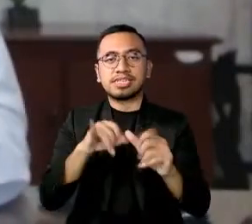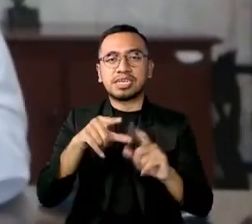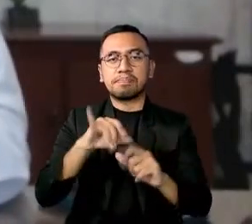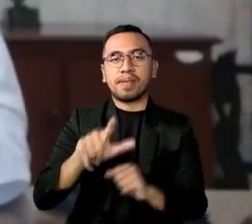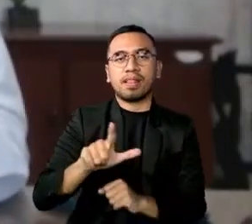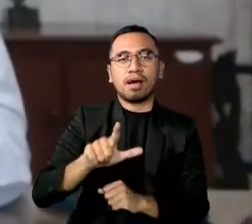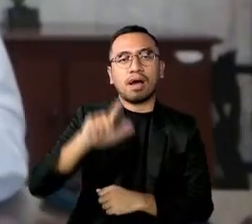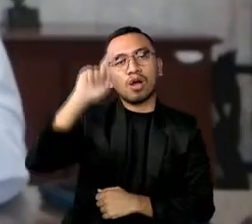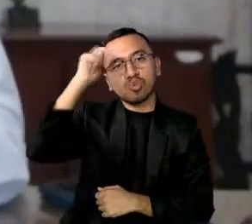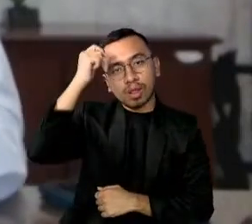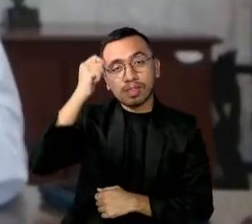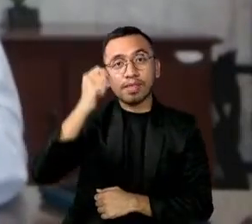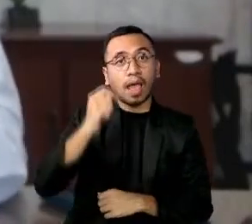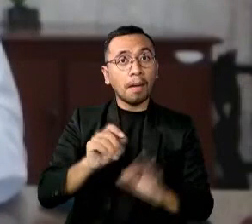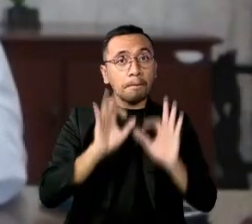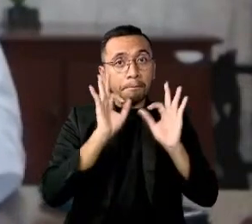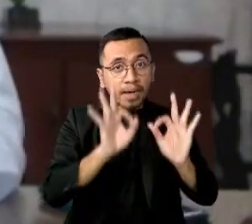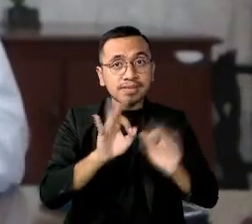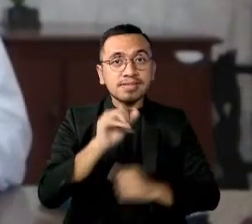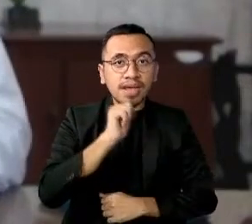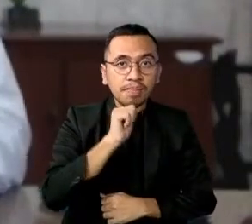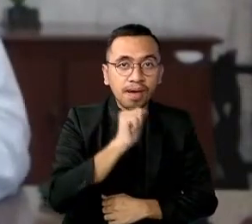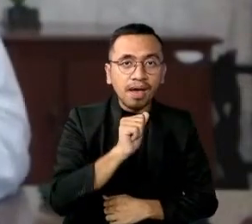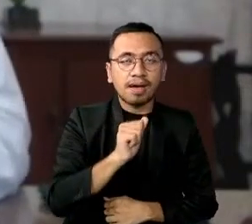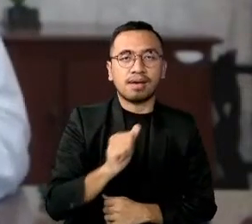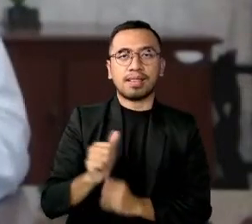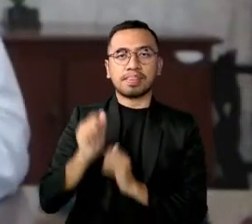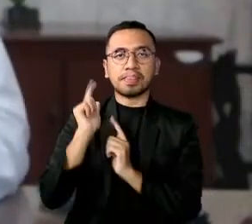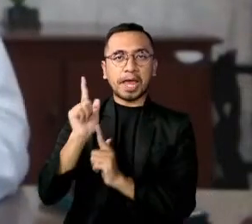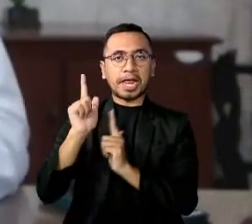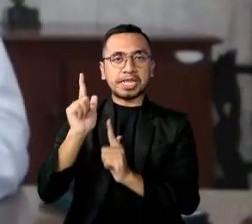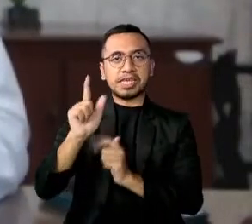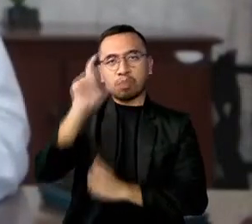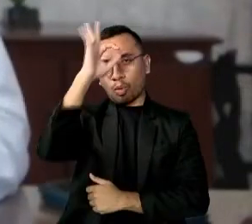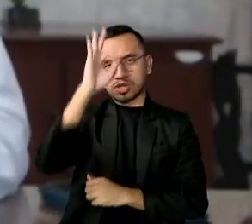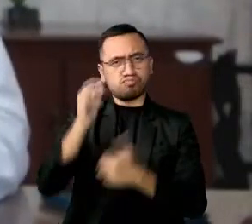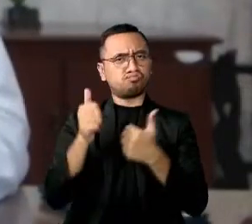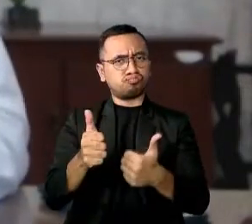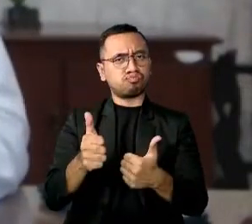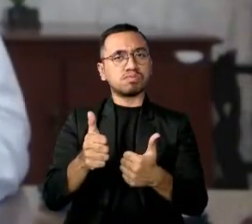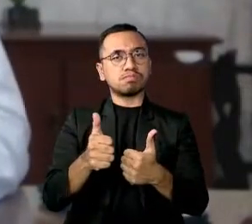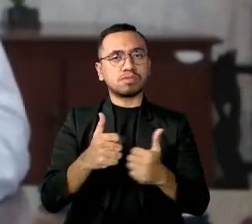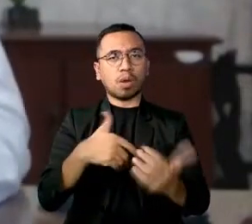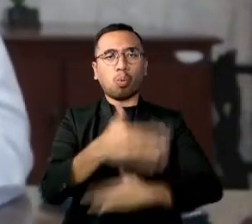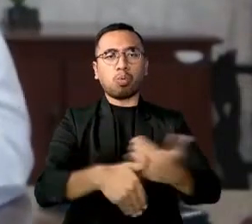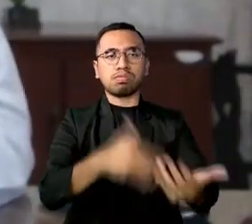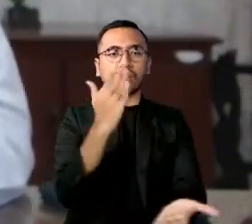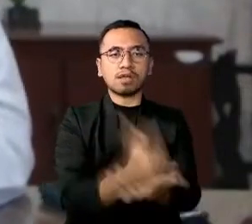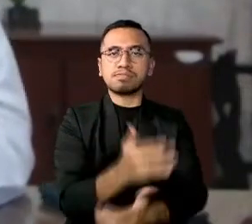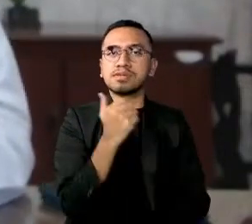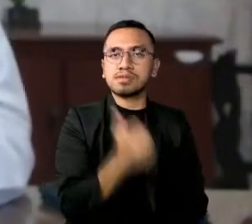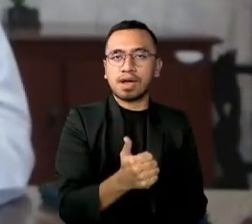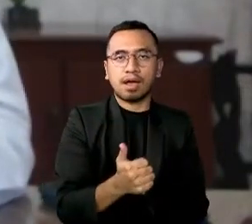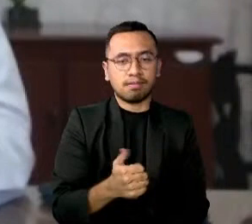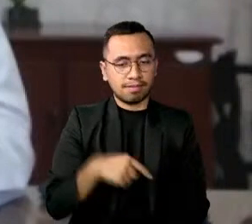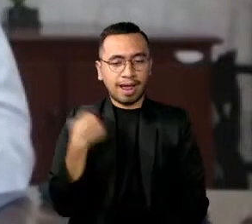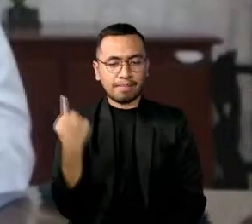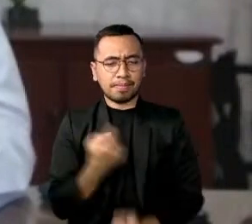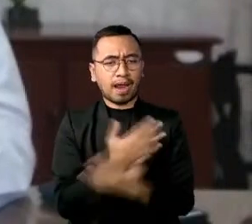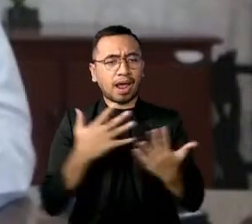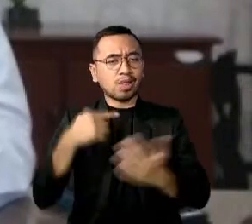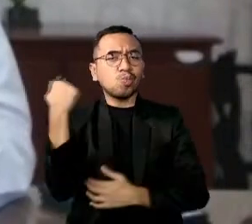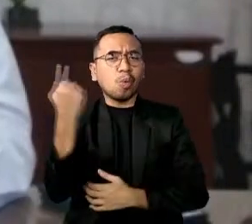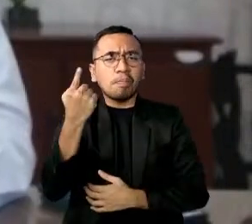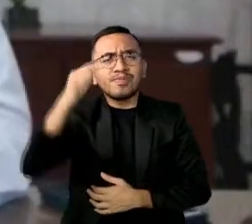ini yang lebih bisa diandalkan ya di lapangan untuk menerapkannya untuk kalau investment Iya pengecekan